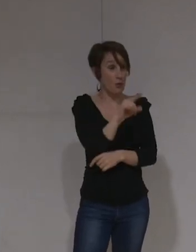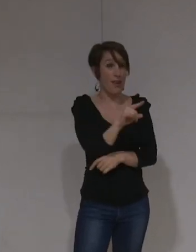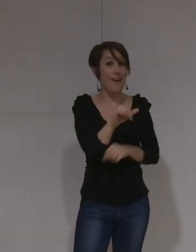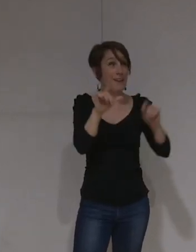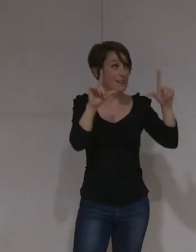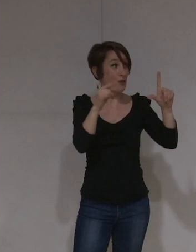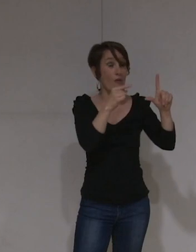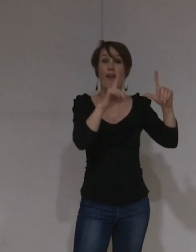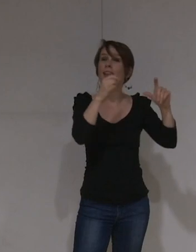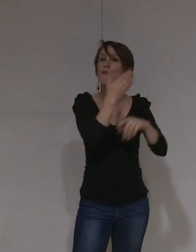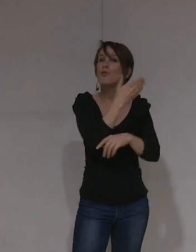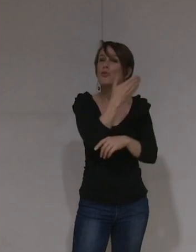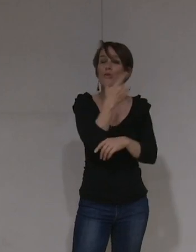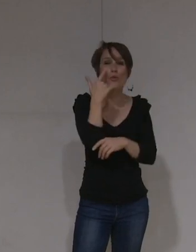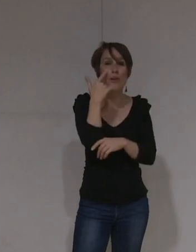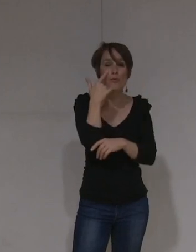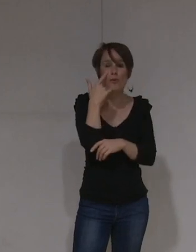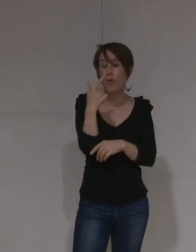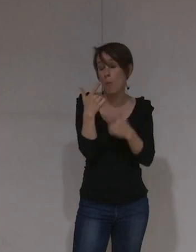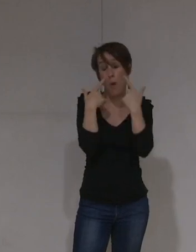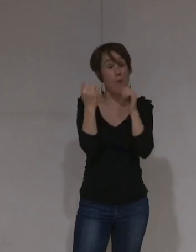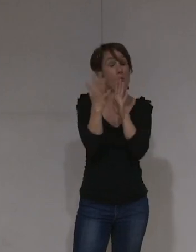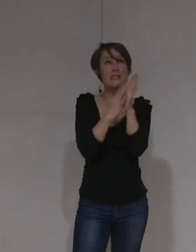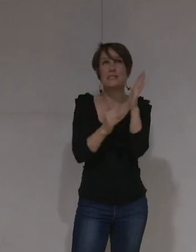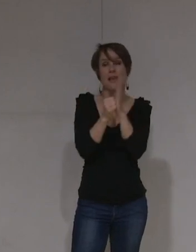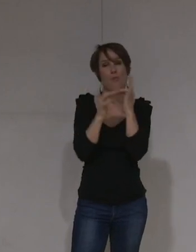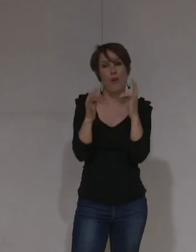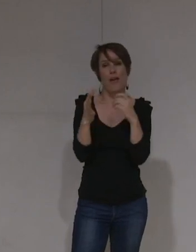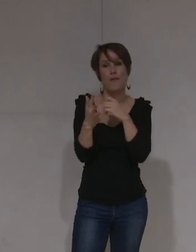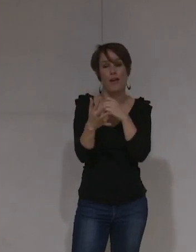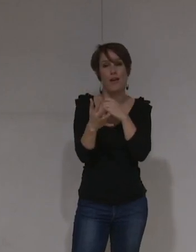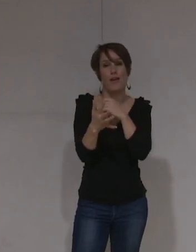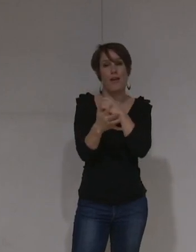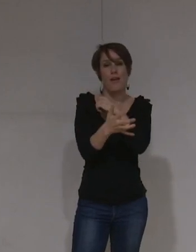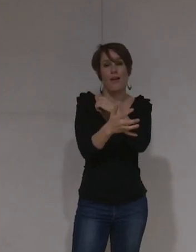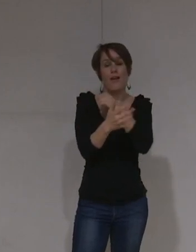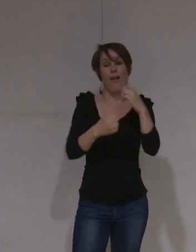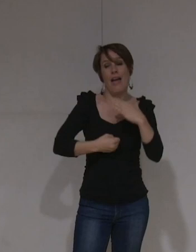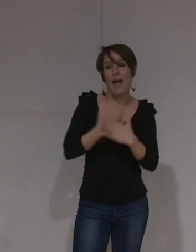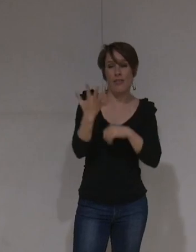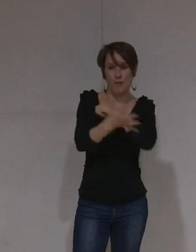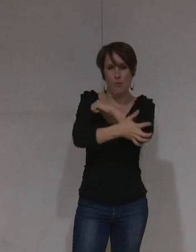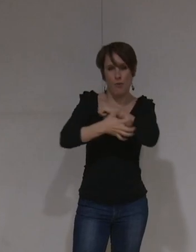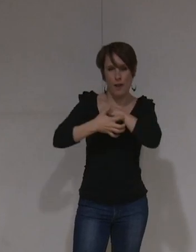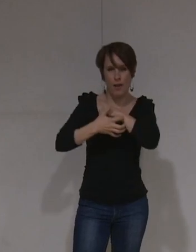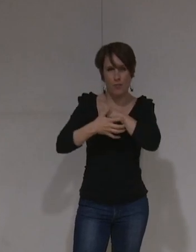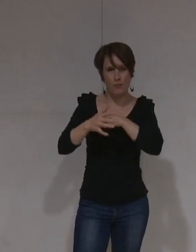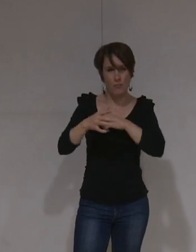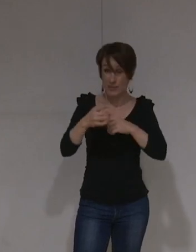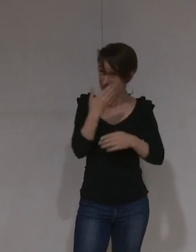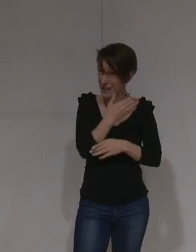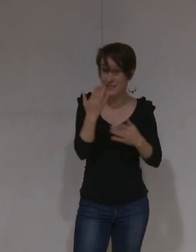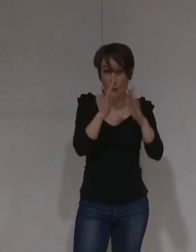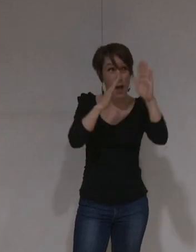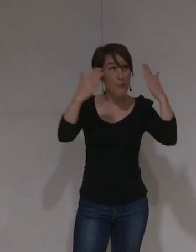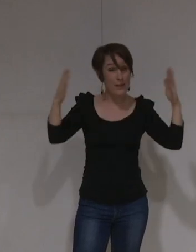qui est une œuvre emblématique de l'artpova et bien c'est un paysage vous allez trouver ça complètement absurde et en même temps